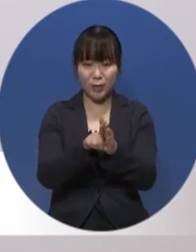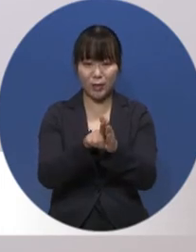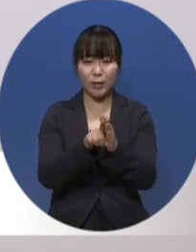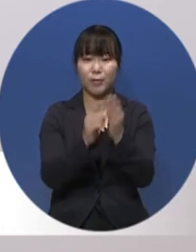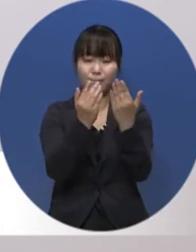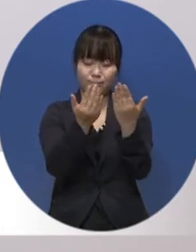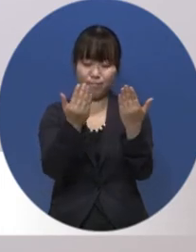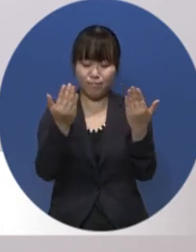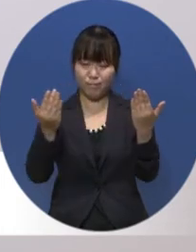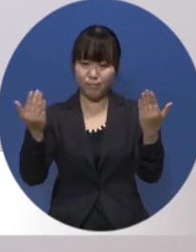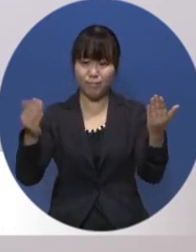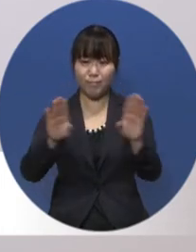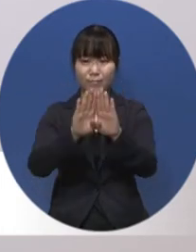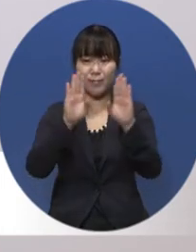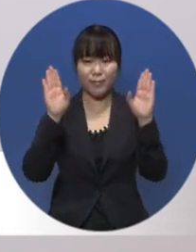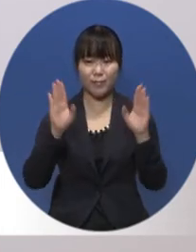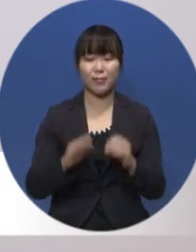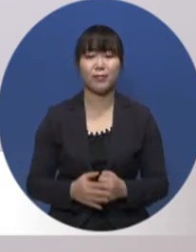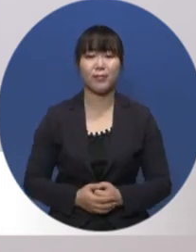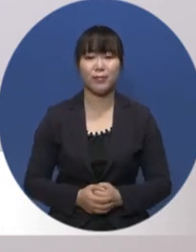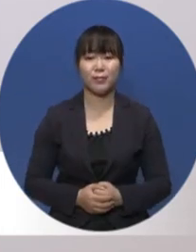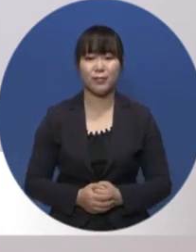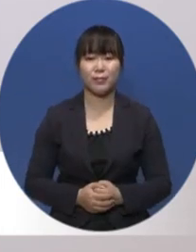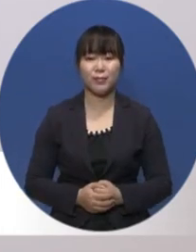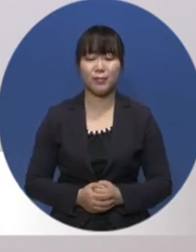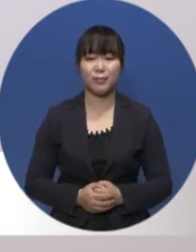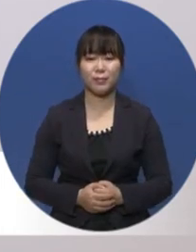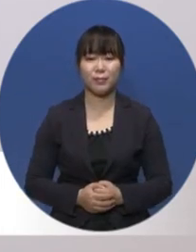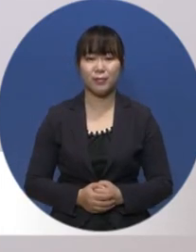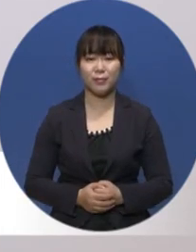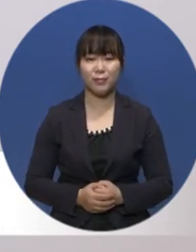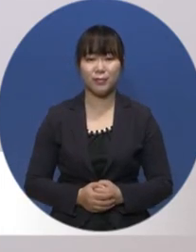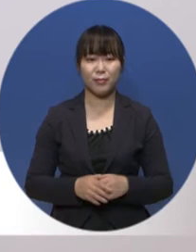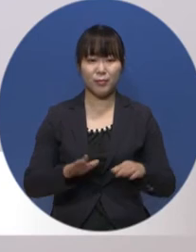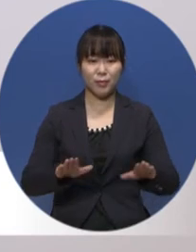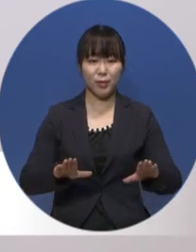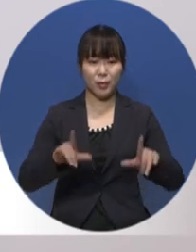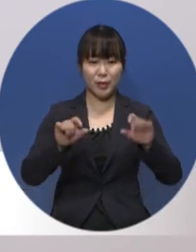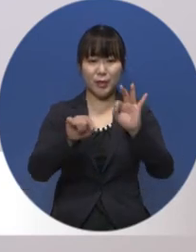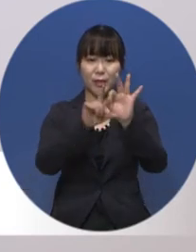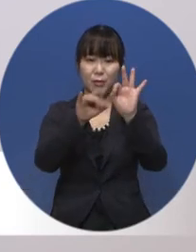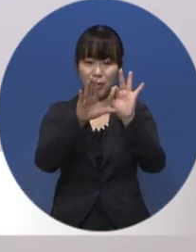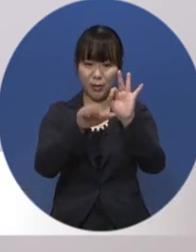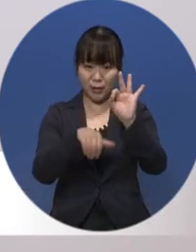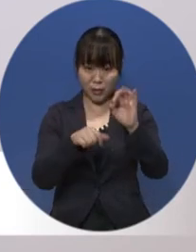위해 전시를 개최하게 되었습니다. 올해 10월에는